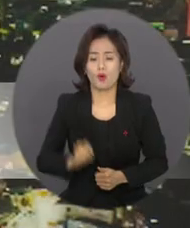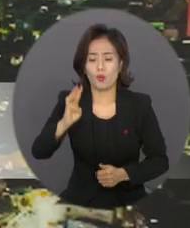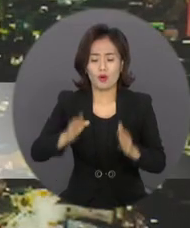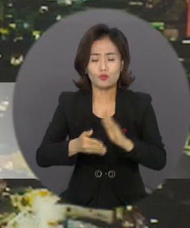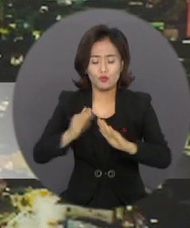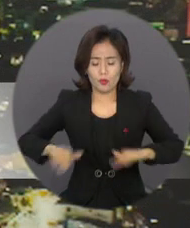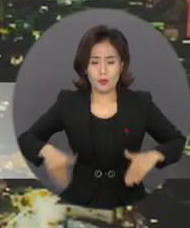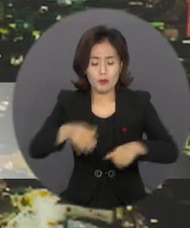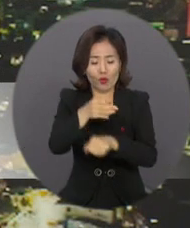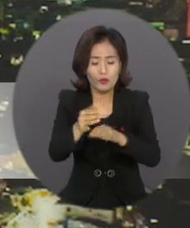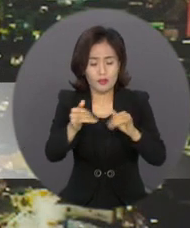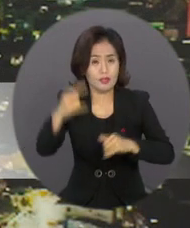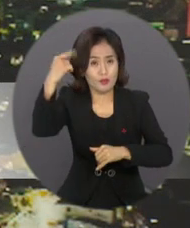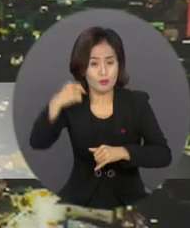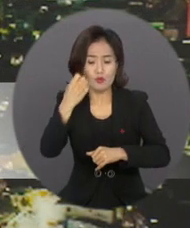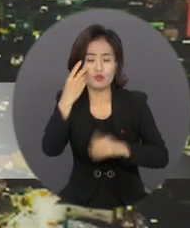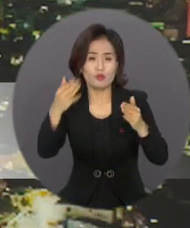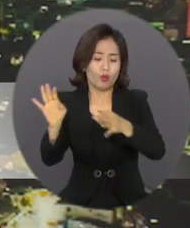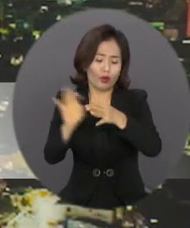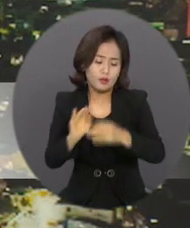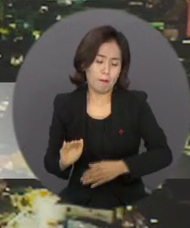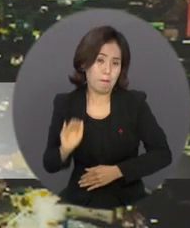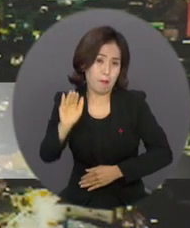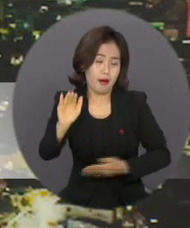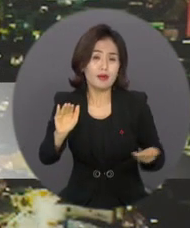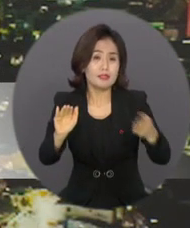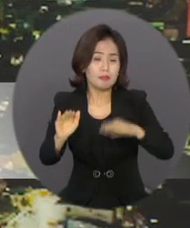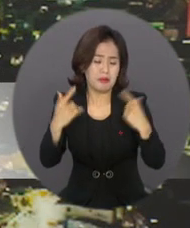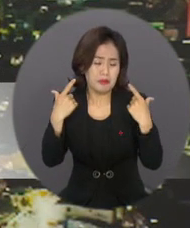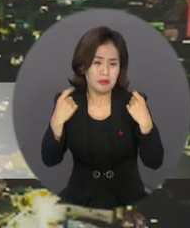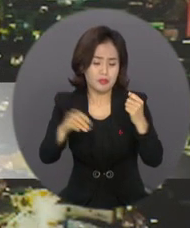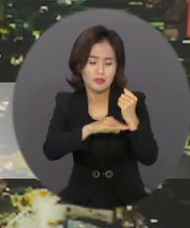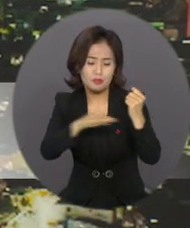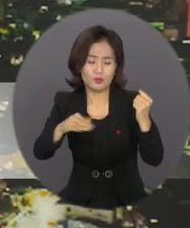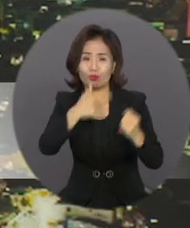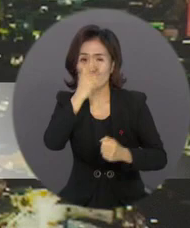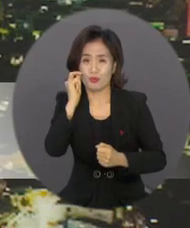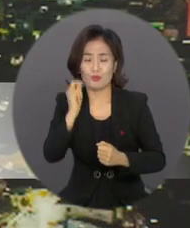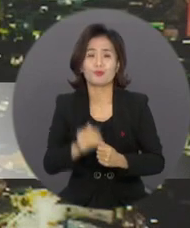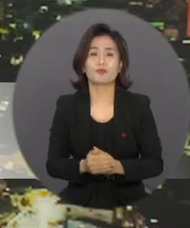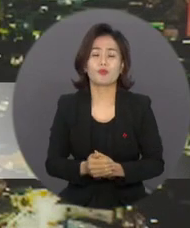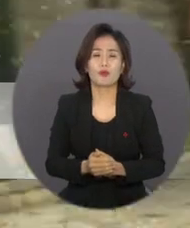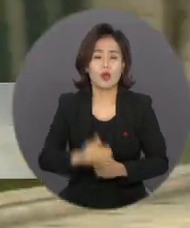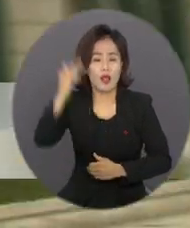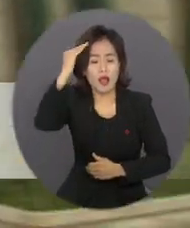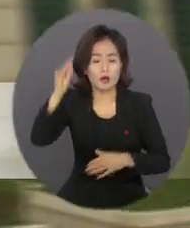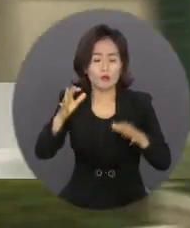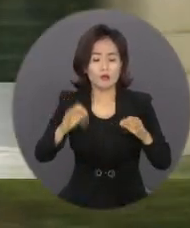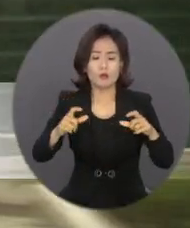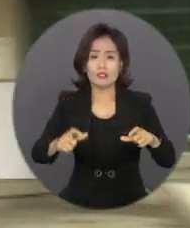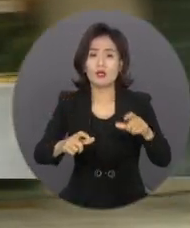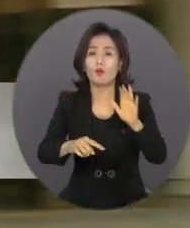광주 전남의 소비자들의 소비심리가 두 달 연속 오름세를 보였지만 여전히 기준치를 밑돌았습니다 한국은행